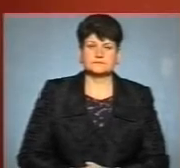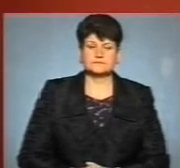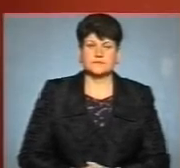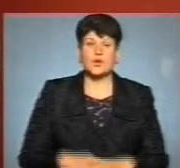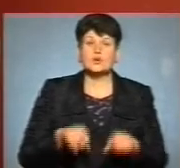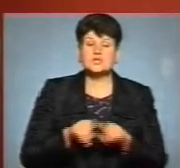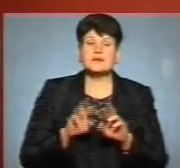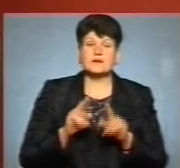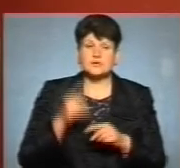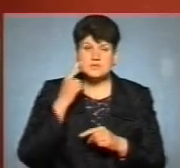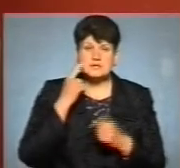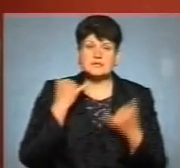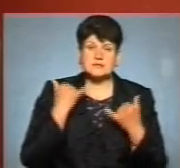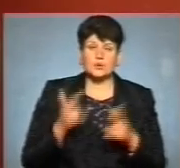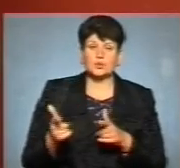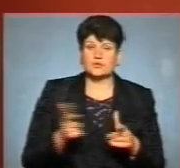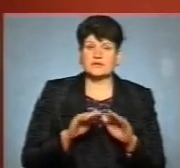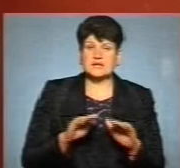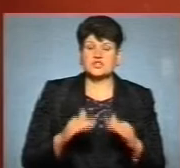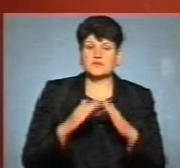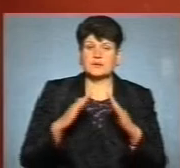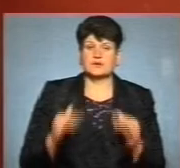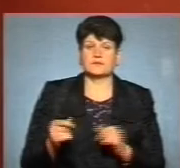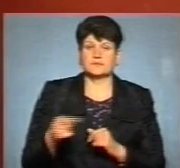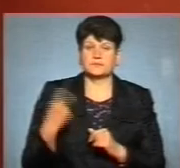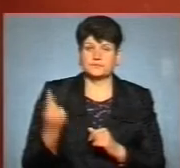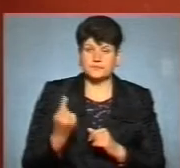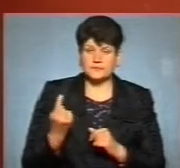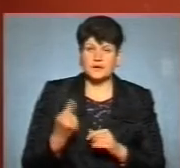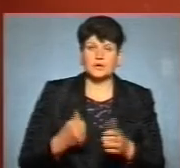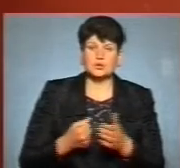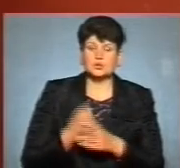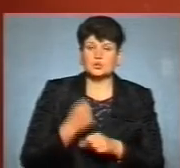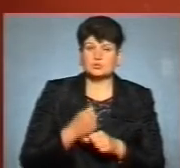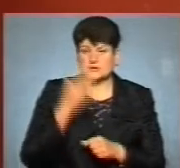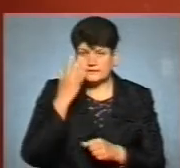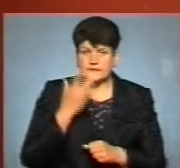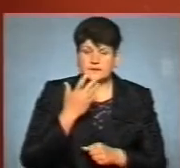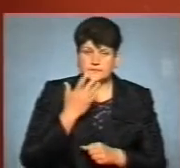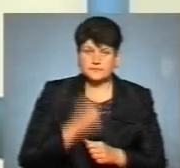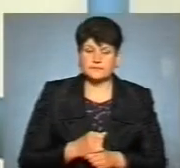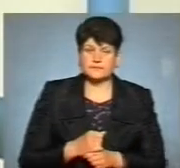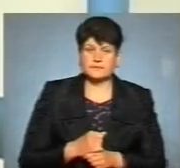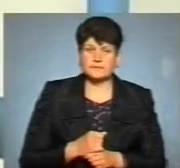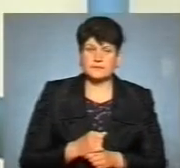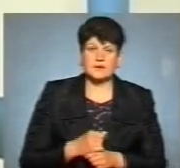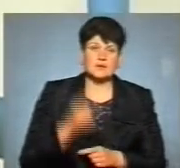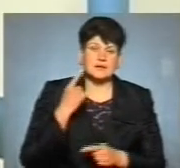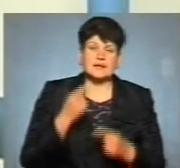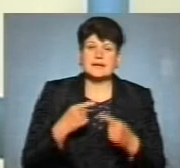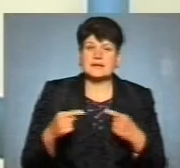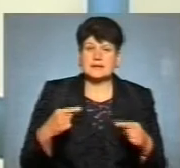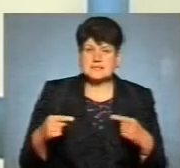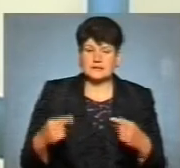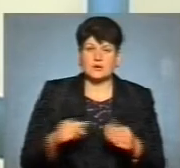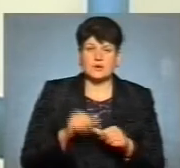Отже, як оцінюєте наразі готовність дитячих таборів на Тернопільщині до роботи влітку? Оцінка є по-різному. Деякі